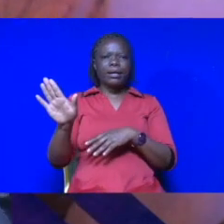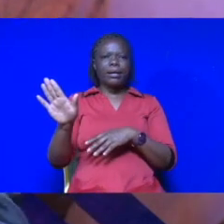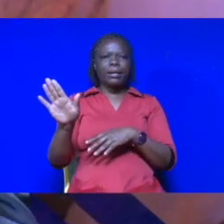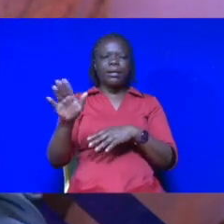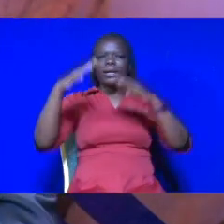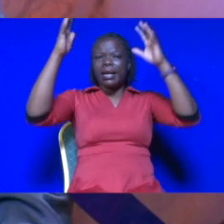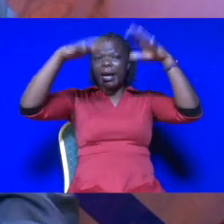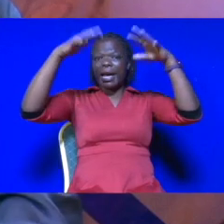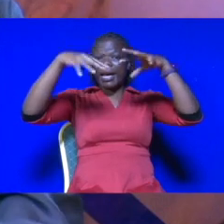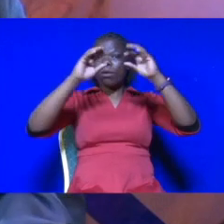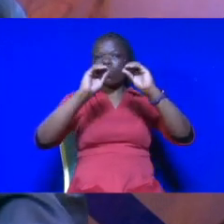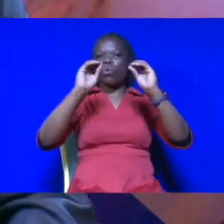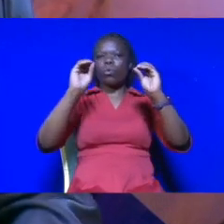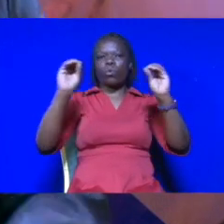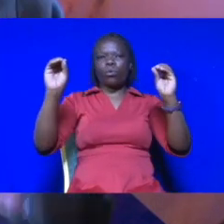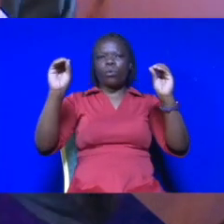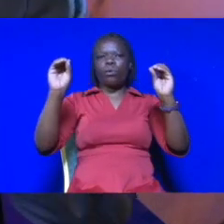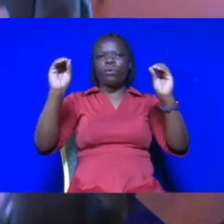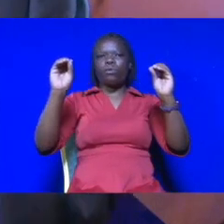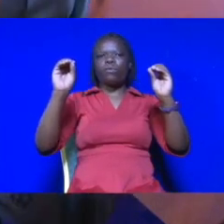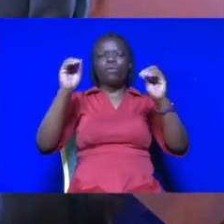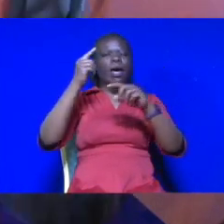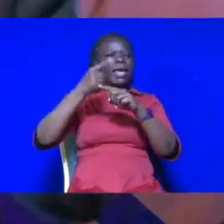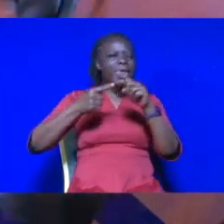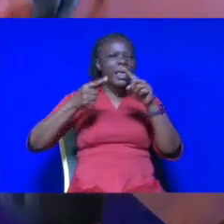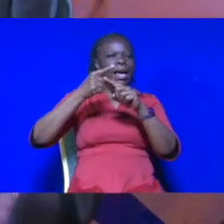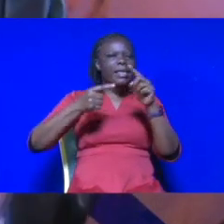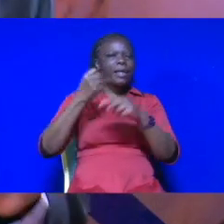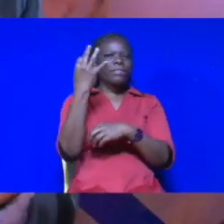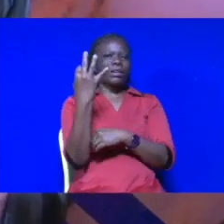Mvua haikunyesha kwa muda wa miaka